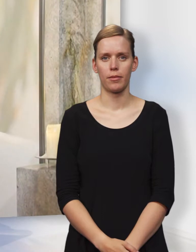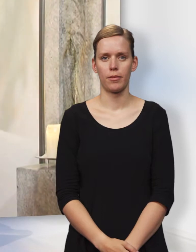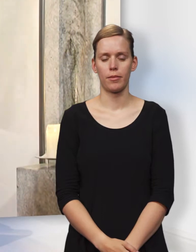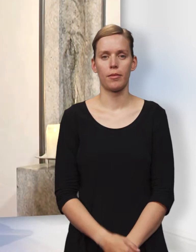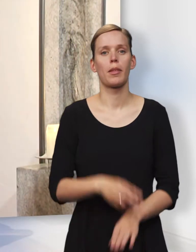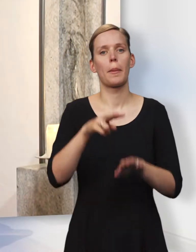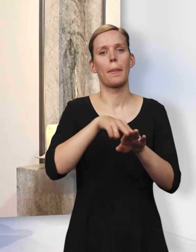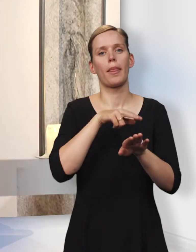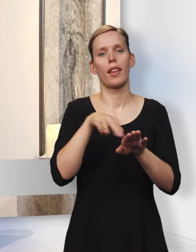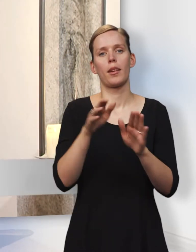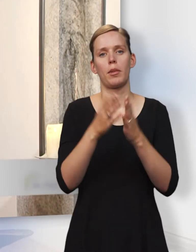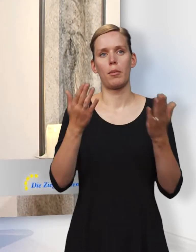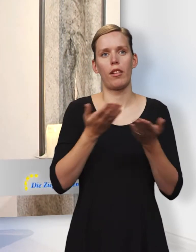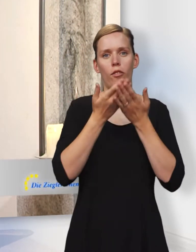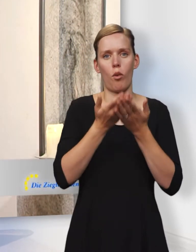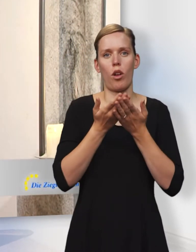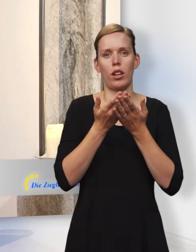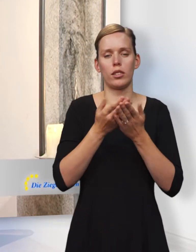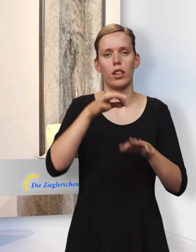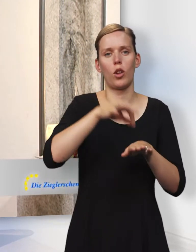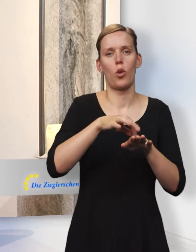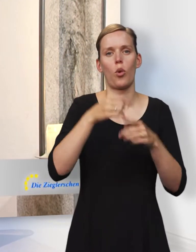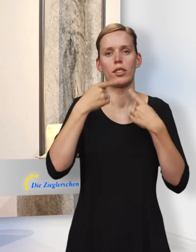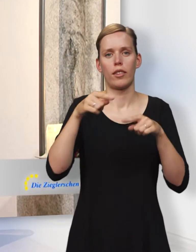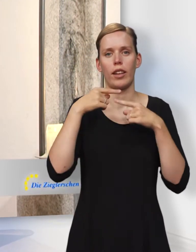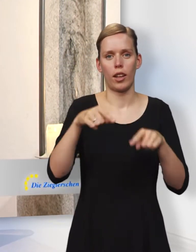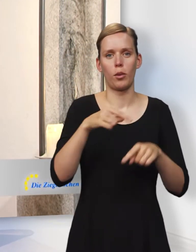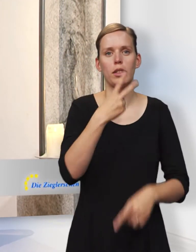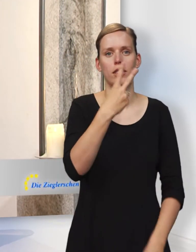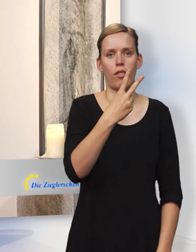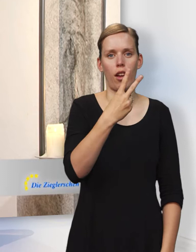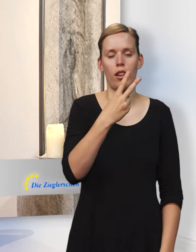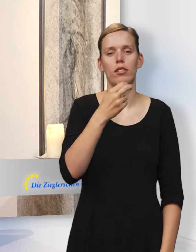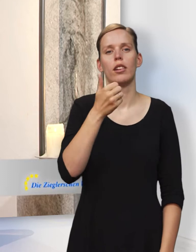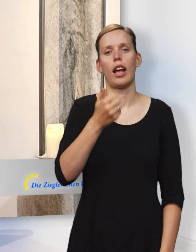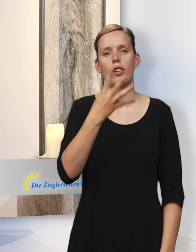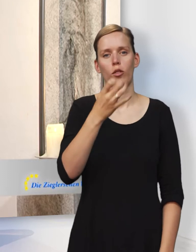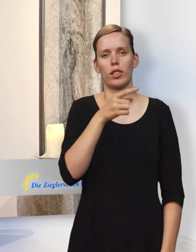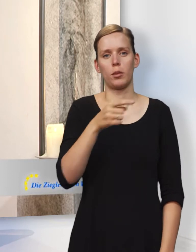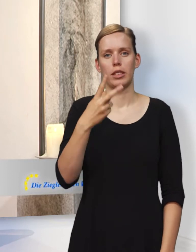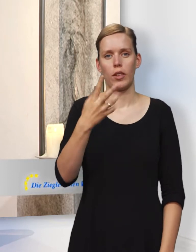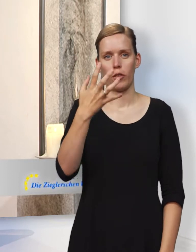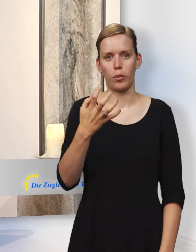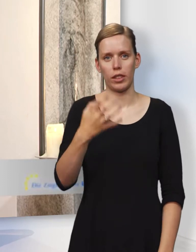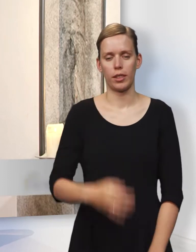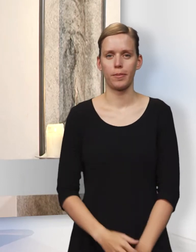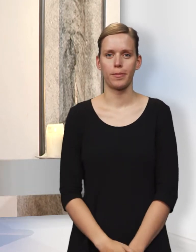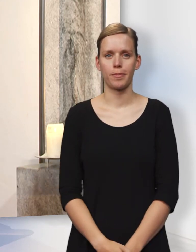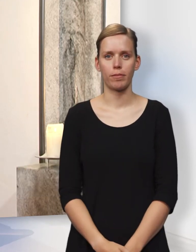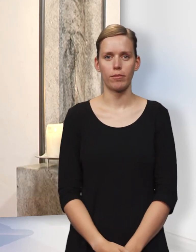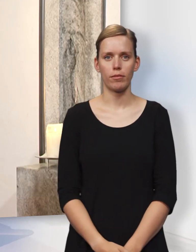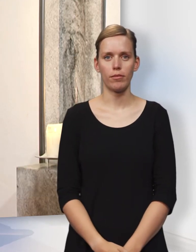Ich lese einen Text aus der Bibel, der steht im Lukas-Evangelium, 2. Kapitel, Verse 41 bis 52.